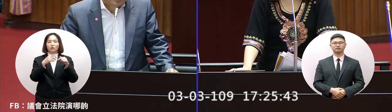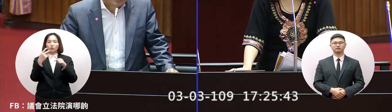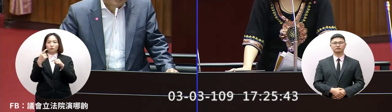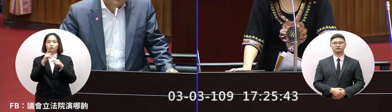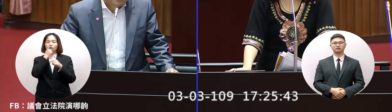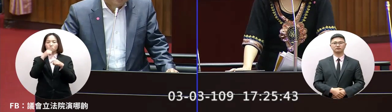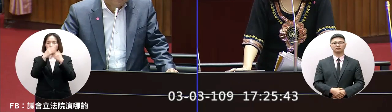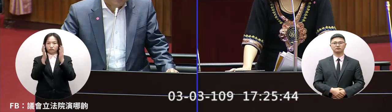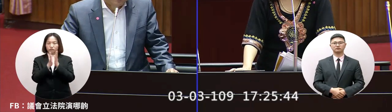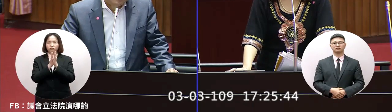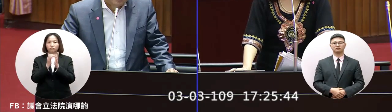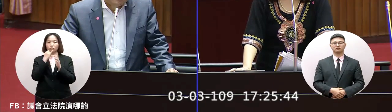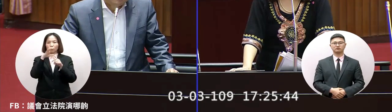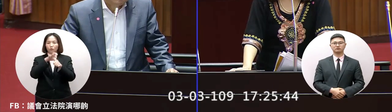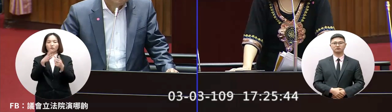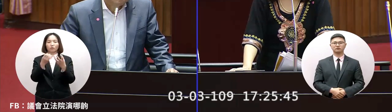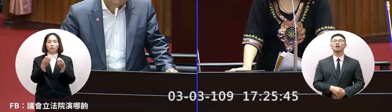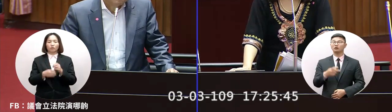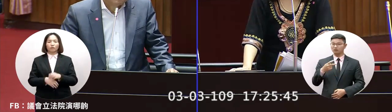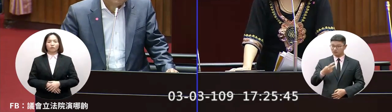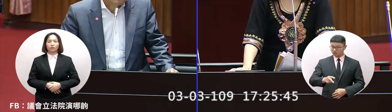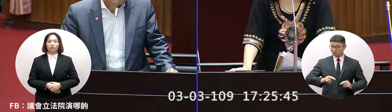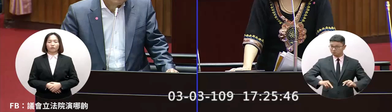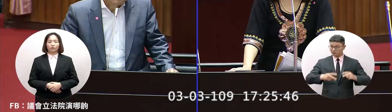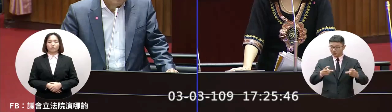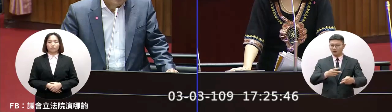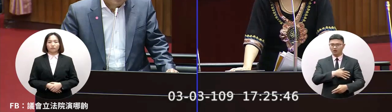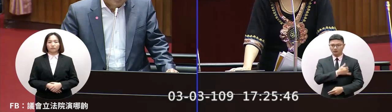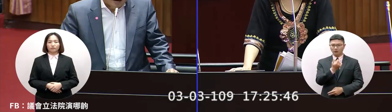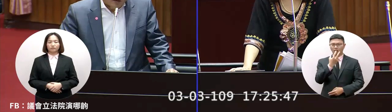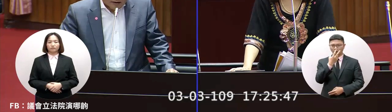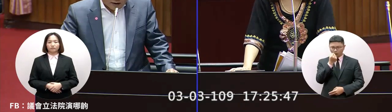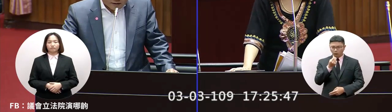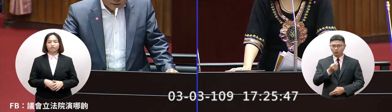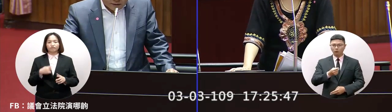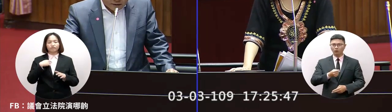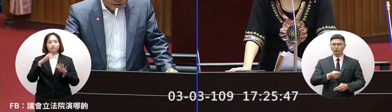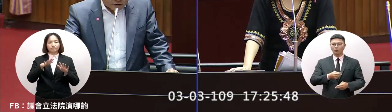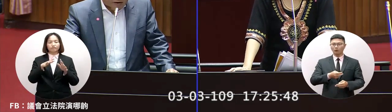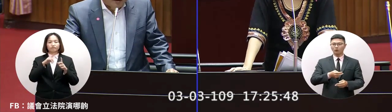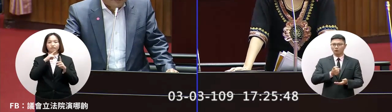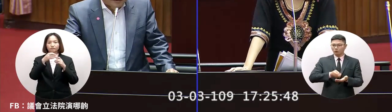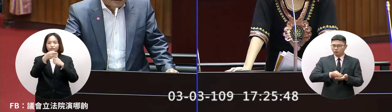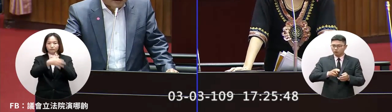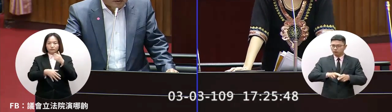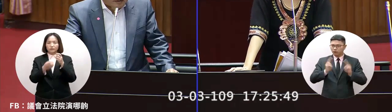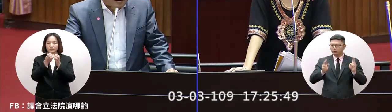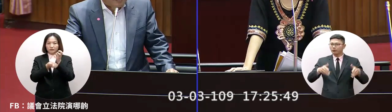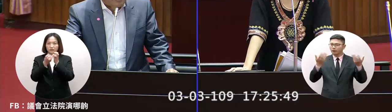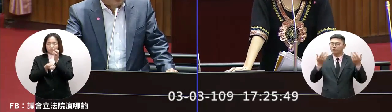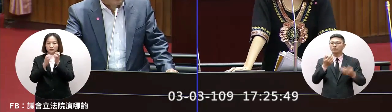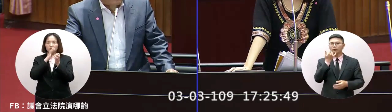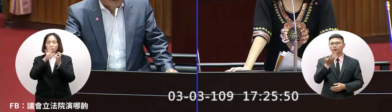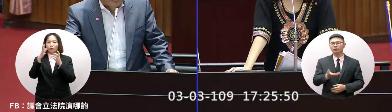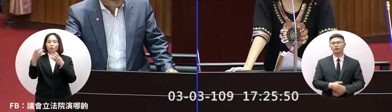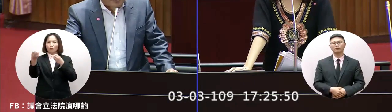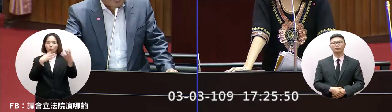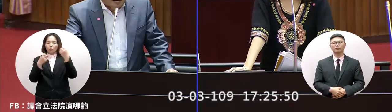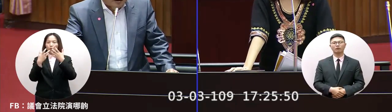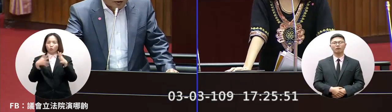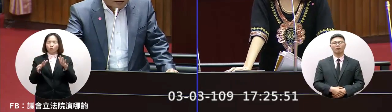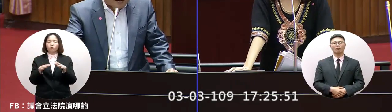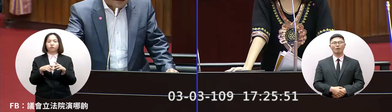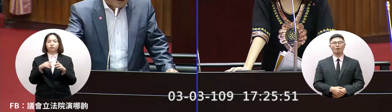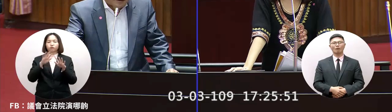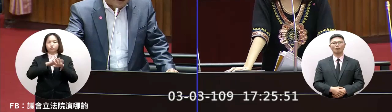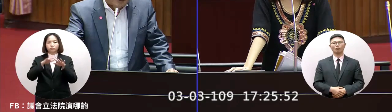买。那时候为什么礼拜天放宽？ 有没有可能礼拜六、礼拜天都开放呢？ 我想相关这些细节，我们也都是有接到很多的反应，